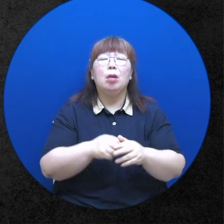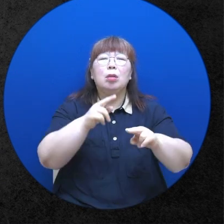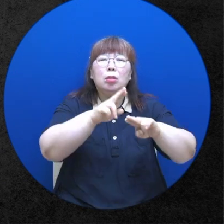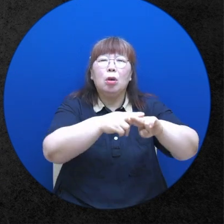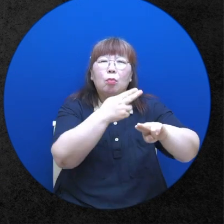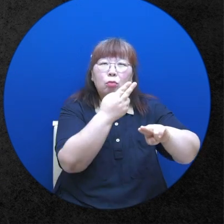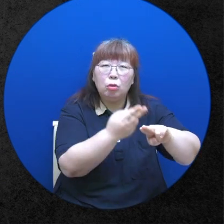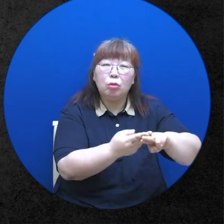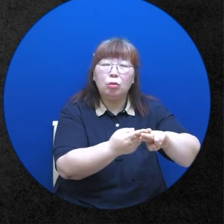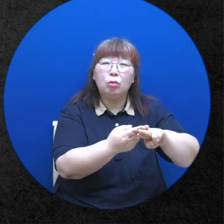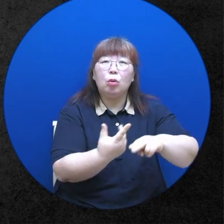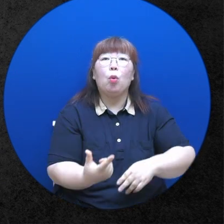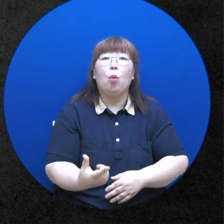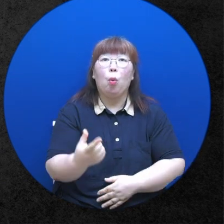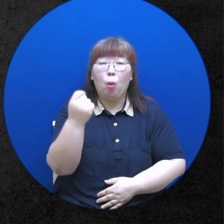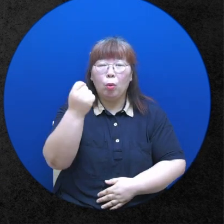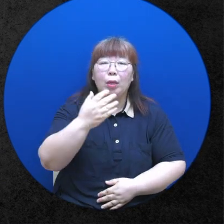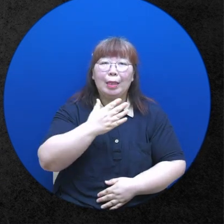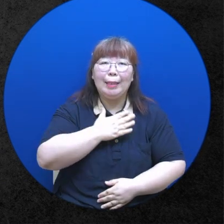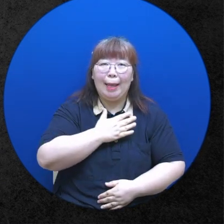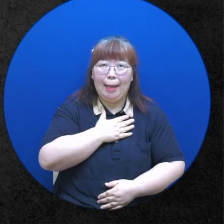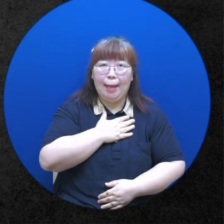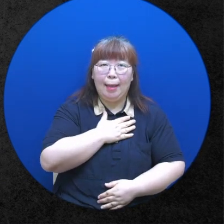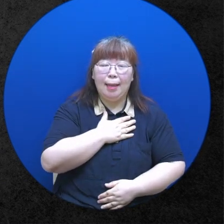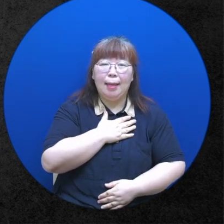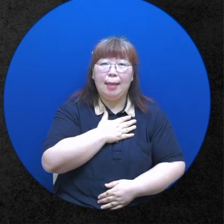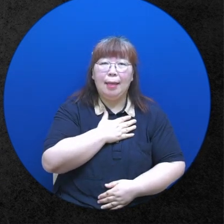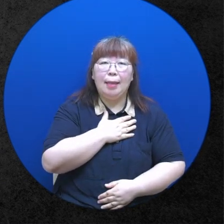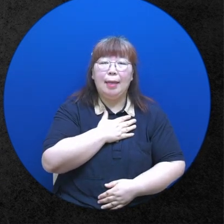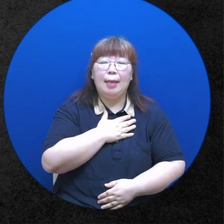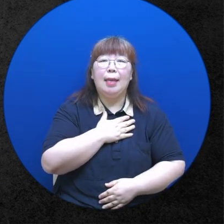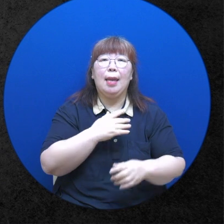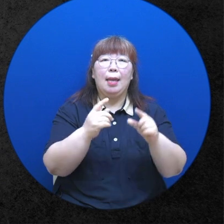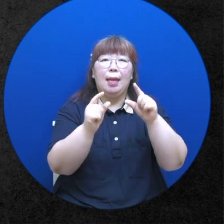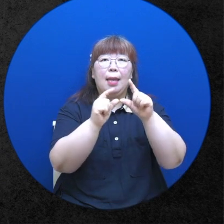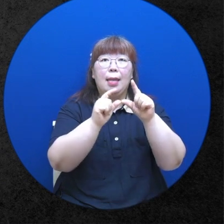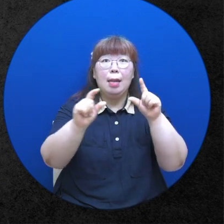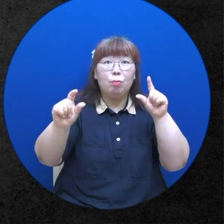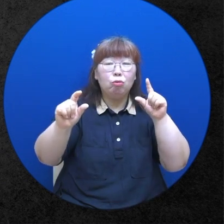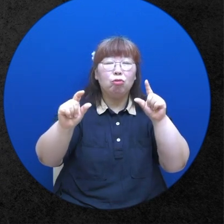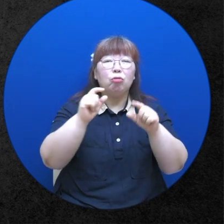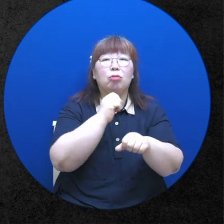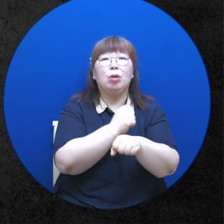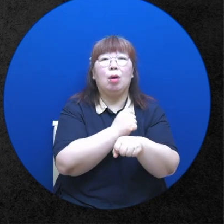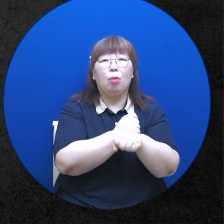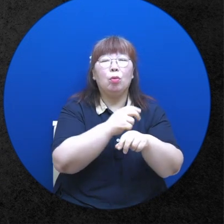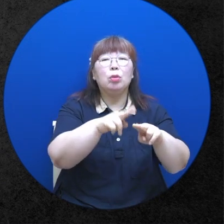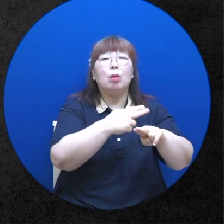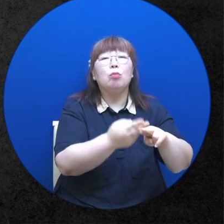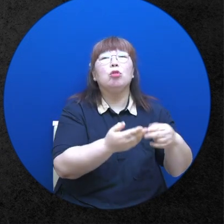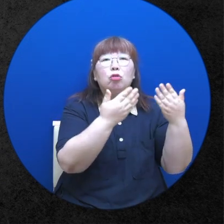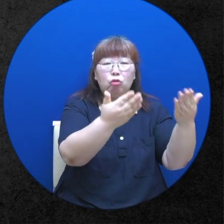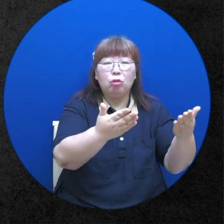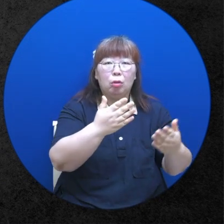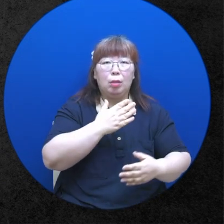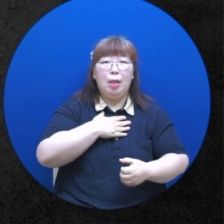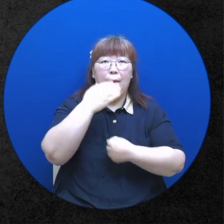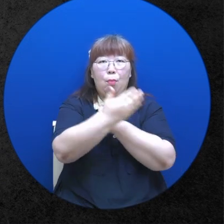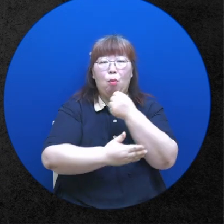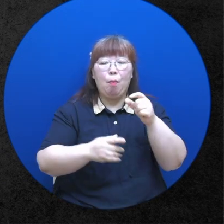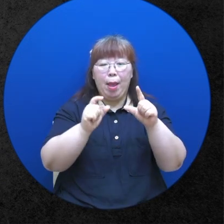선물은 곧 나 자신의 일부였고, 선물을 주는 것은 곧 나